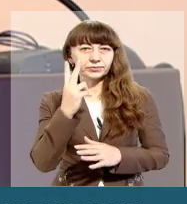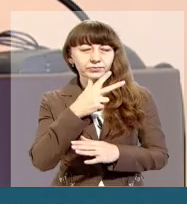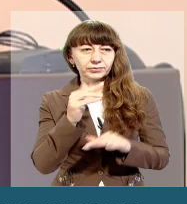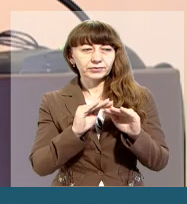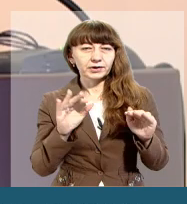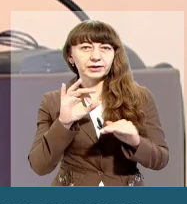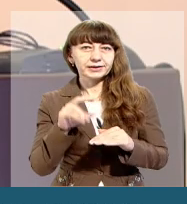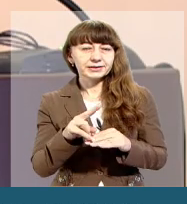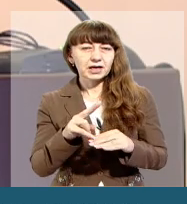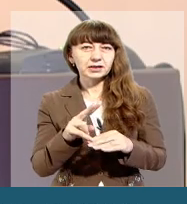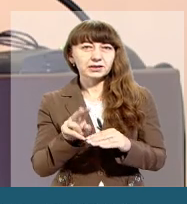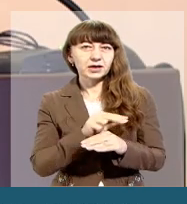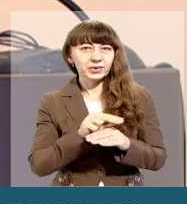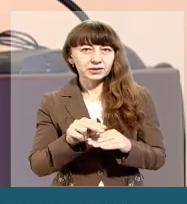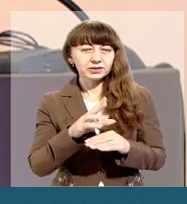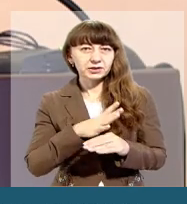ясли-сада номер